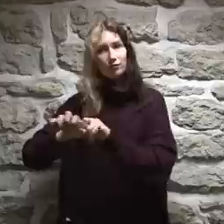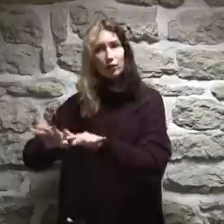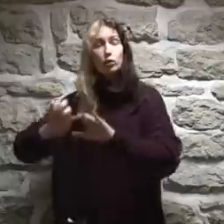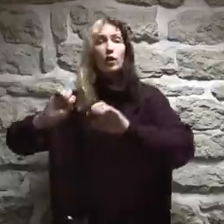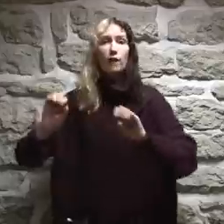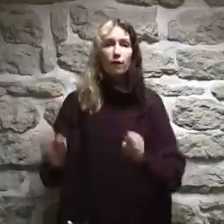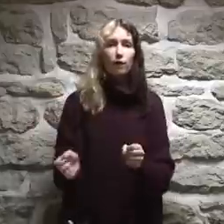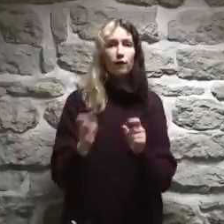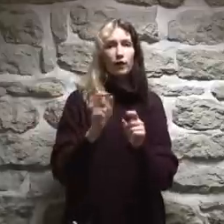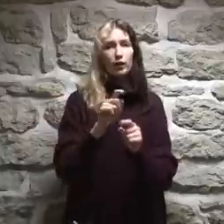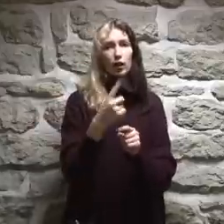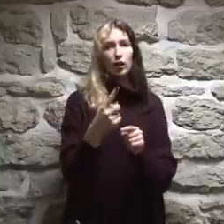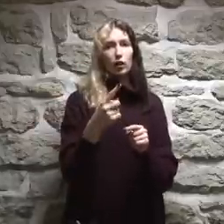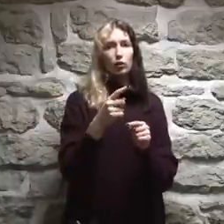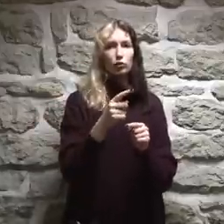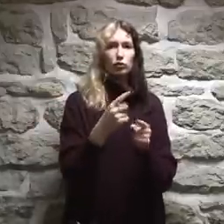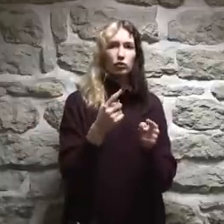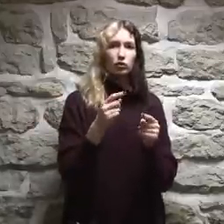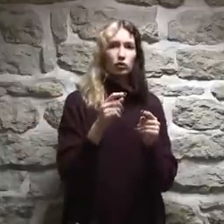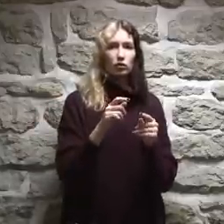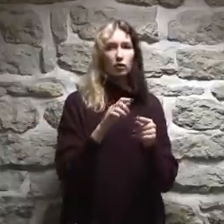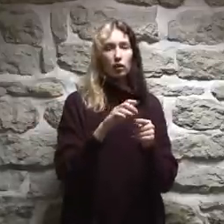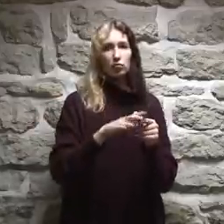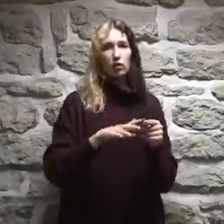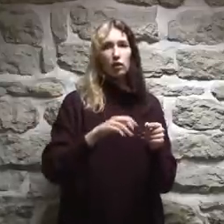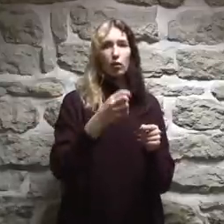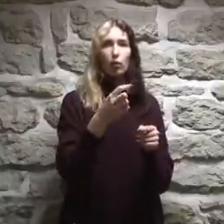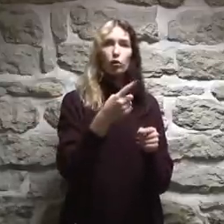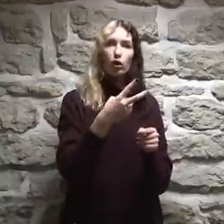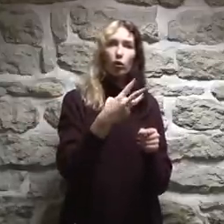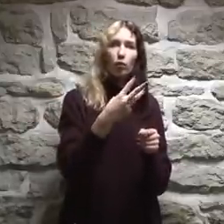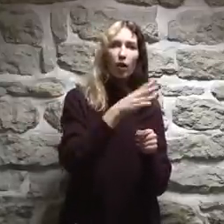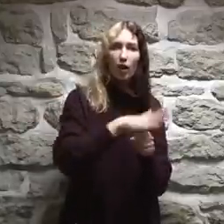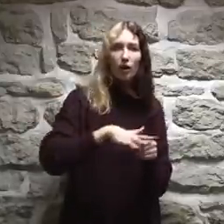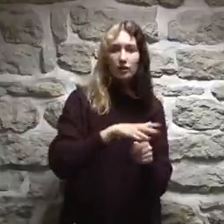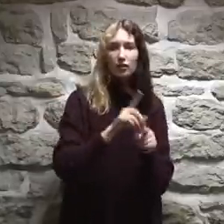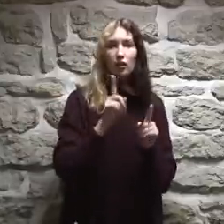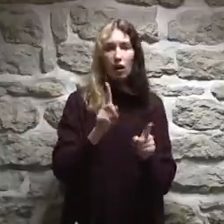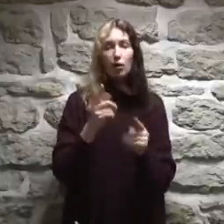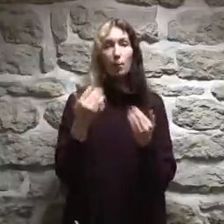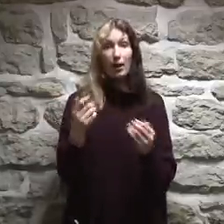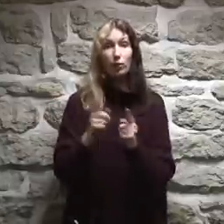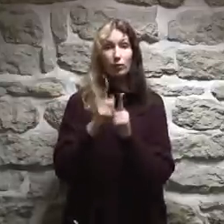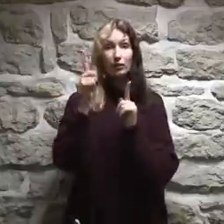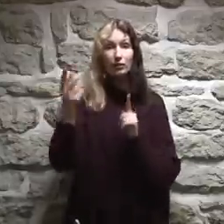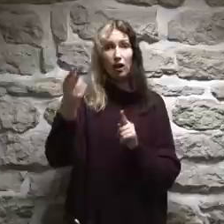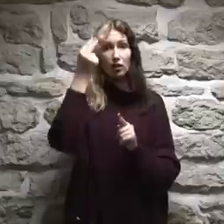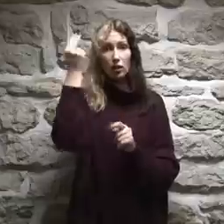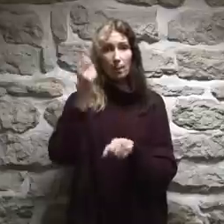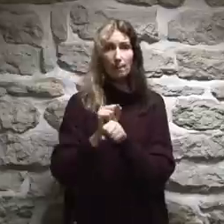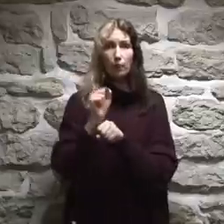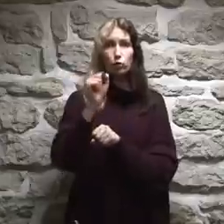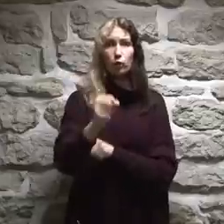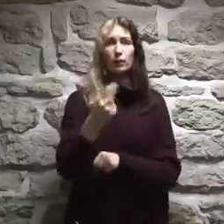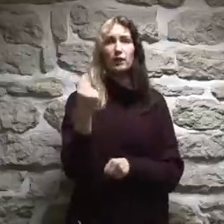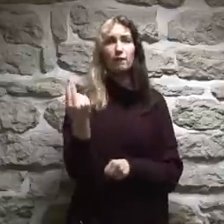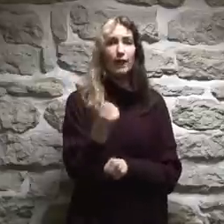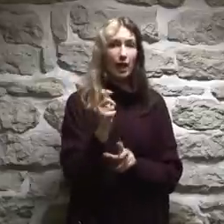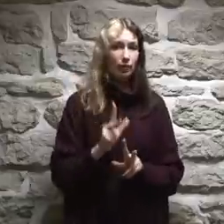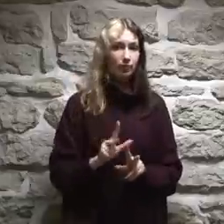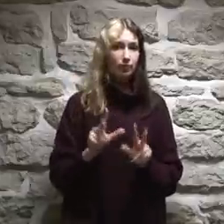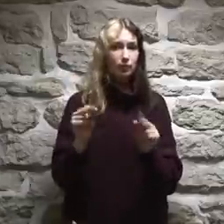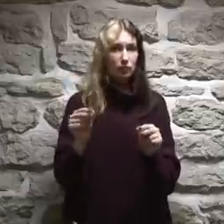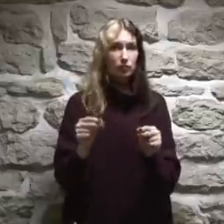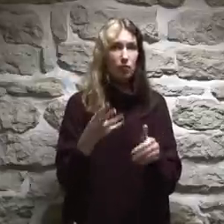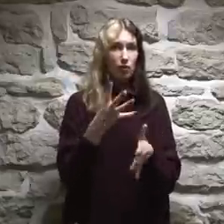aste suunatud. Nii et lausalisi distantsõppele suunamisi on meil praegu vähe. Arvestades